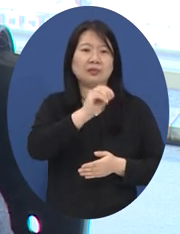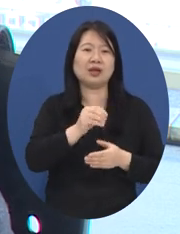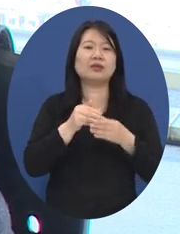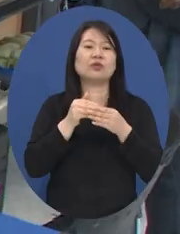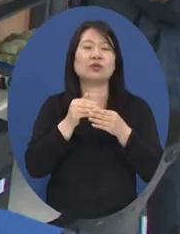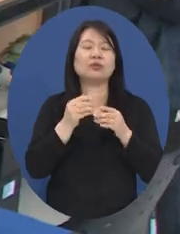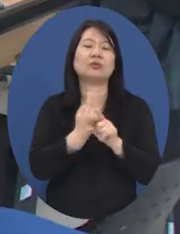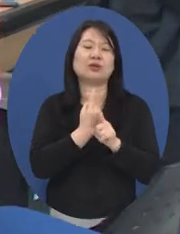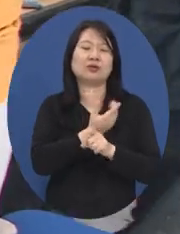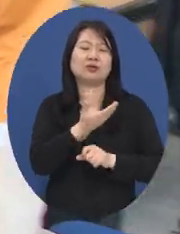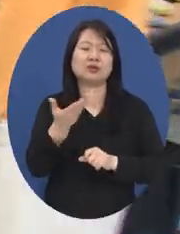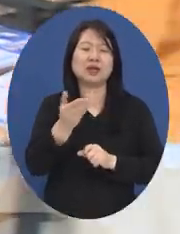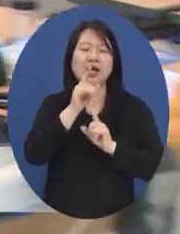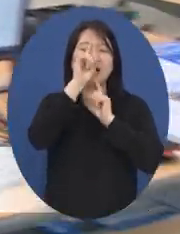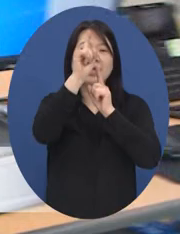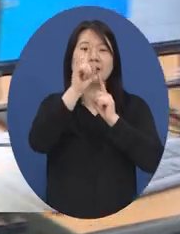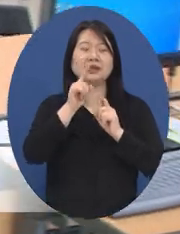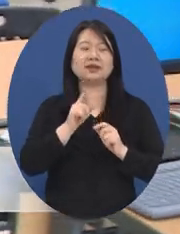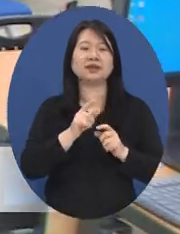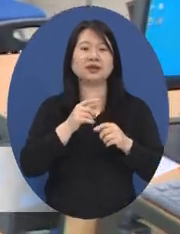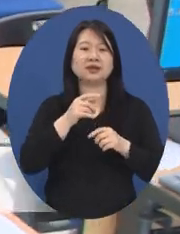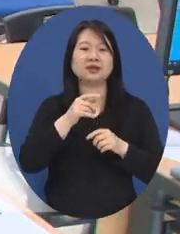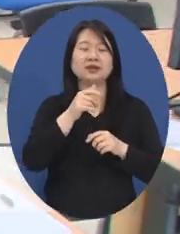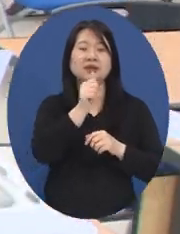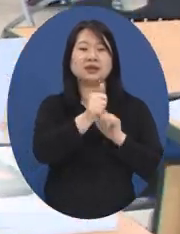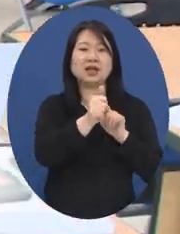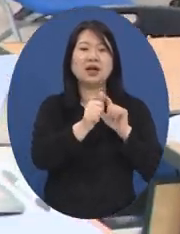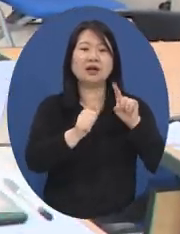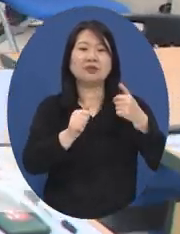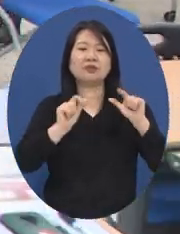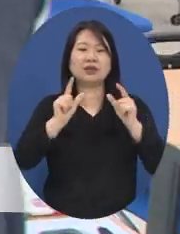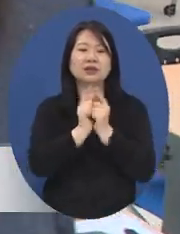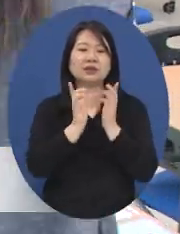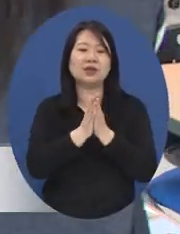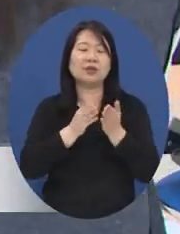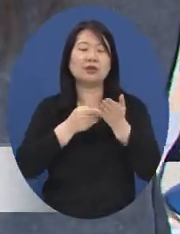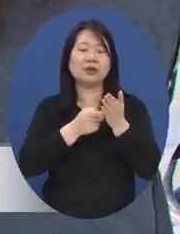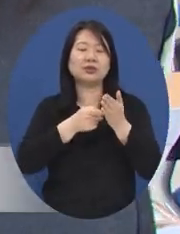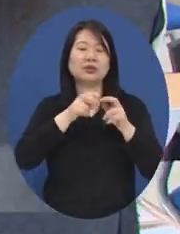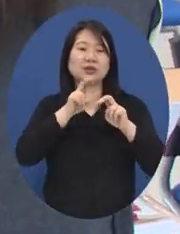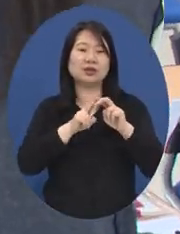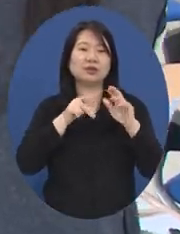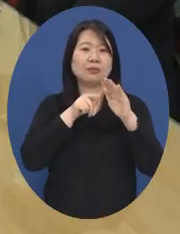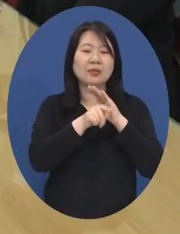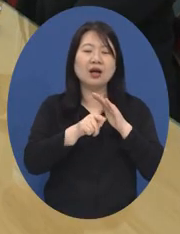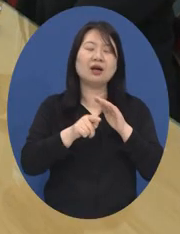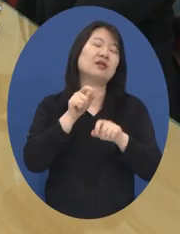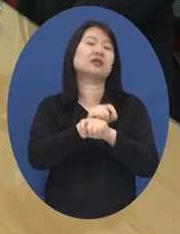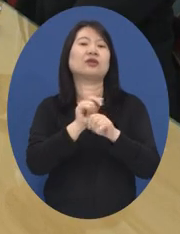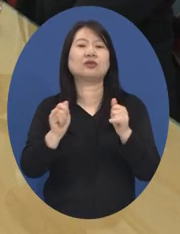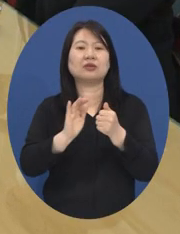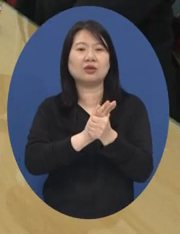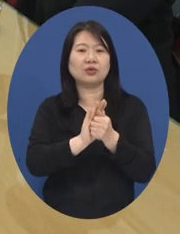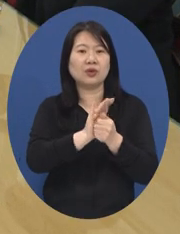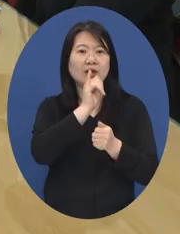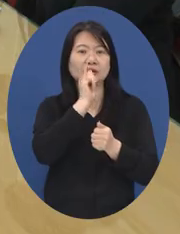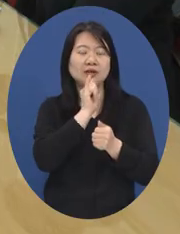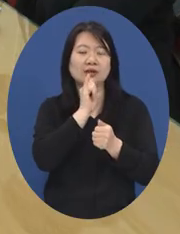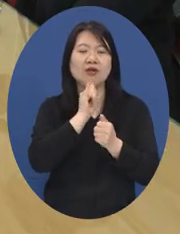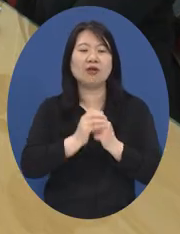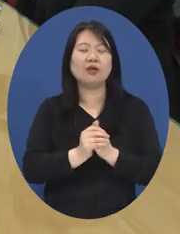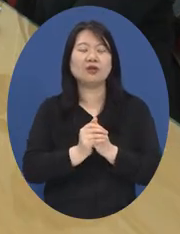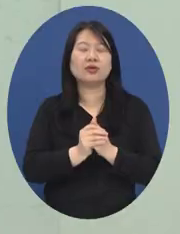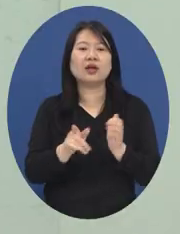유도하고. 이재명 경기도지사는 16일 직접 접수 현장을 찾아 직원들을 격려하고 신용대출 사업